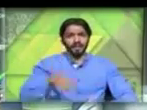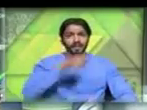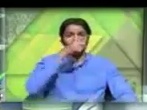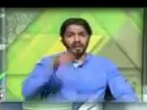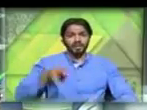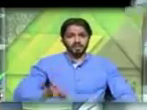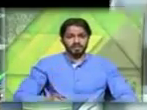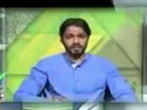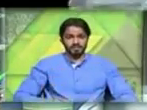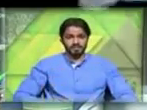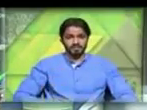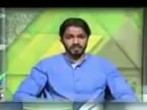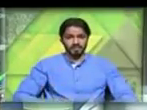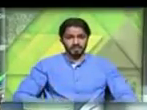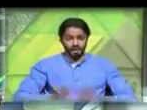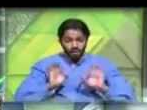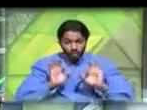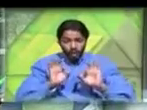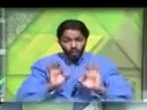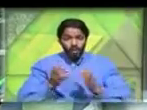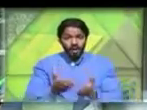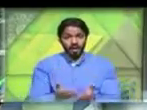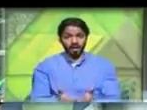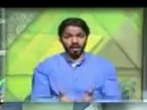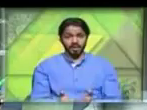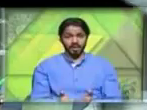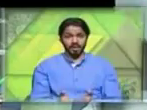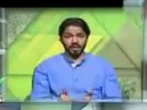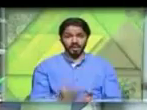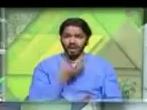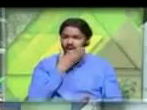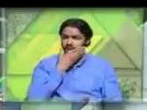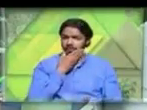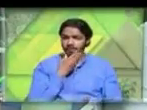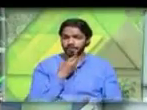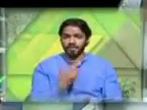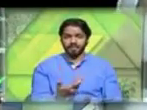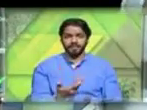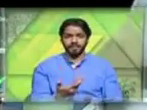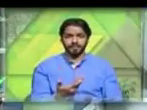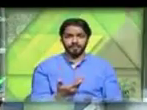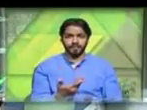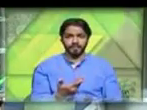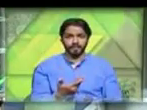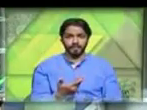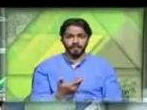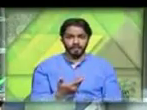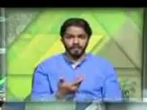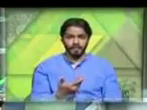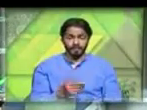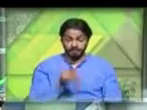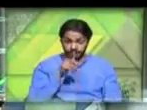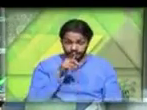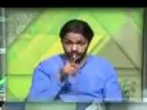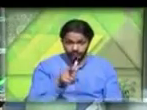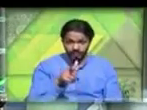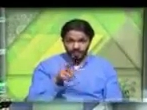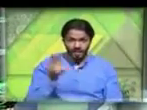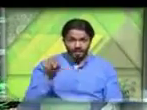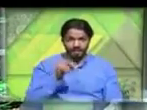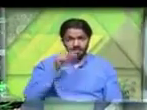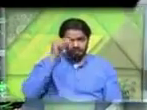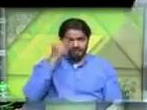بلساني أحمدك بها في الليلة الفائتة. سلم. وعين الرضا عن كل عين عن كل عيب